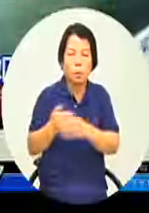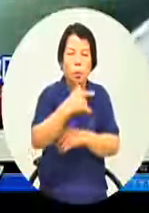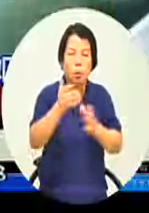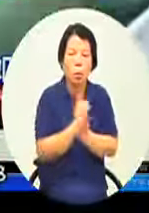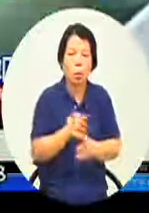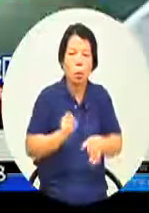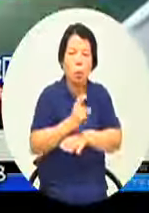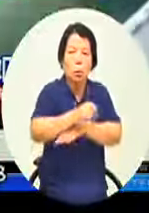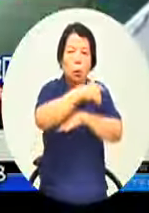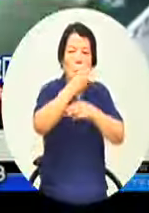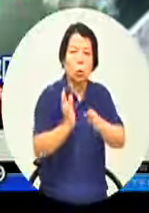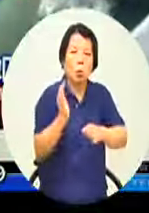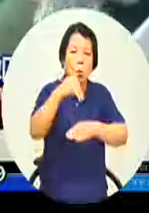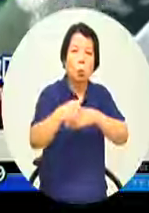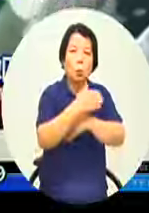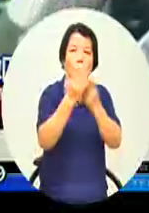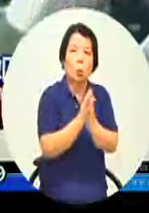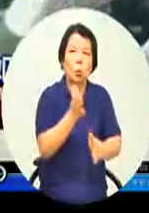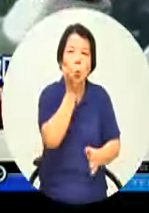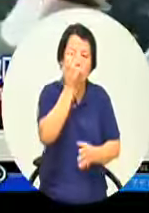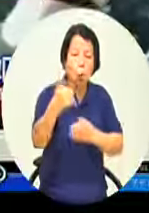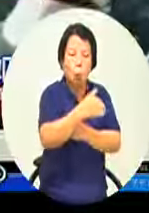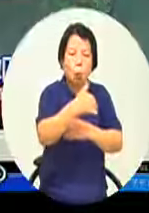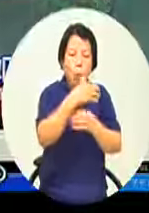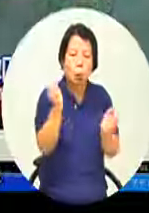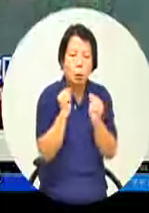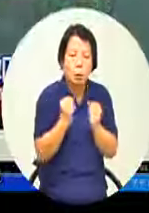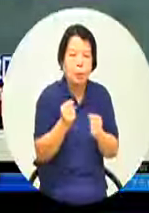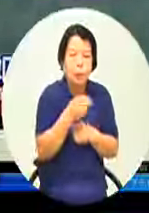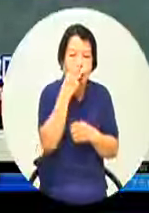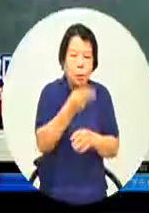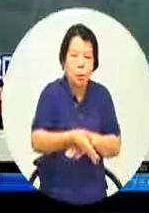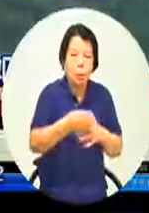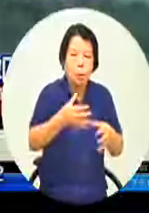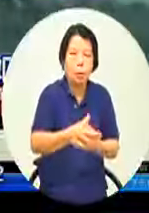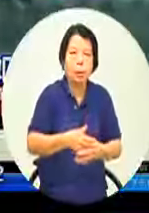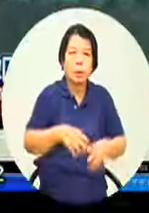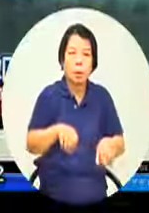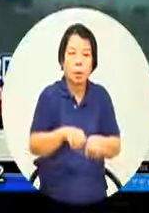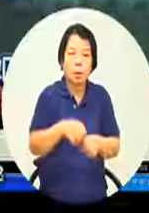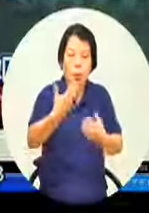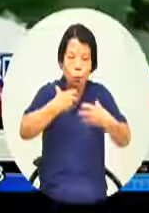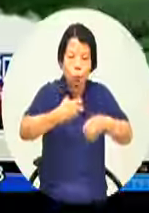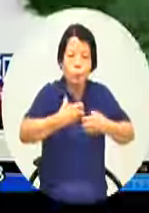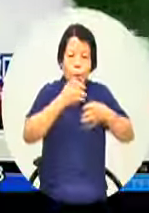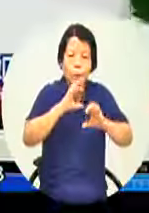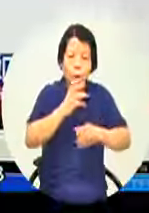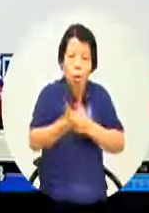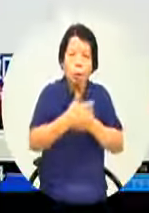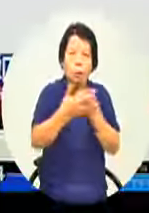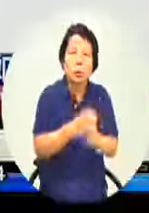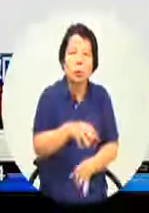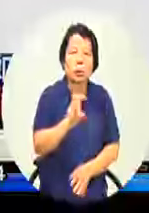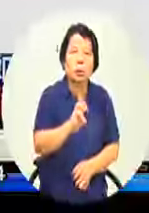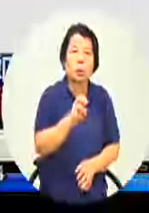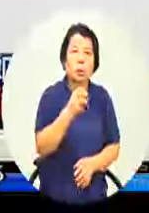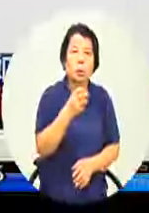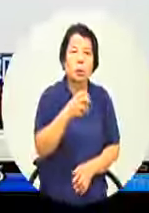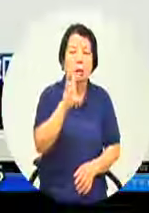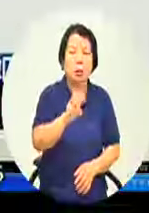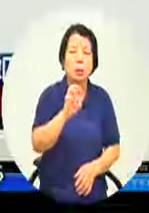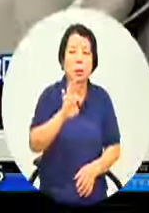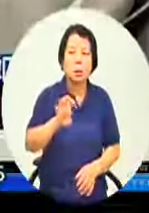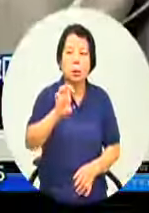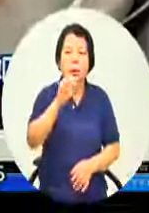斑鱼以及龙胆石斑，这次寒害一户至少损失上千万元，而当地养殖面积高达